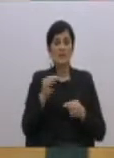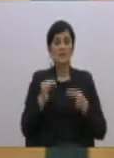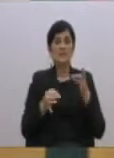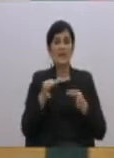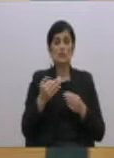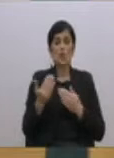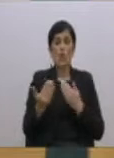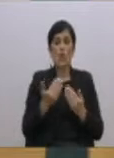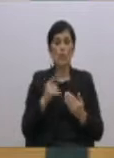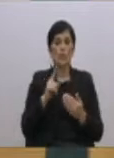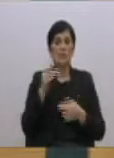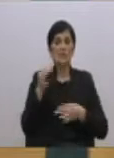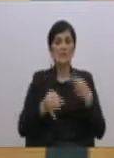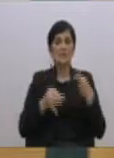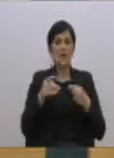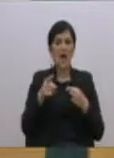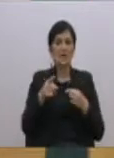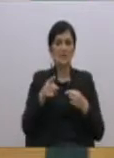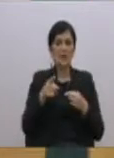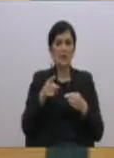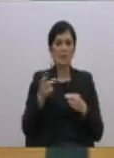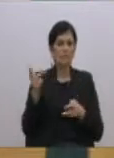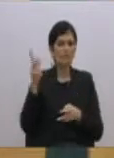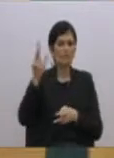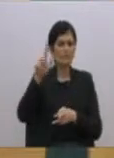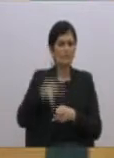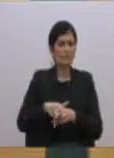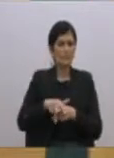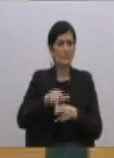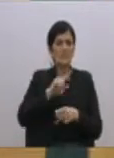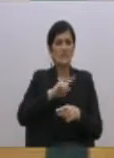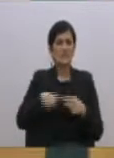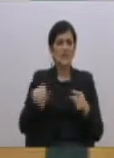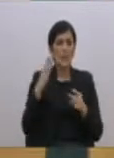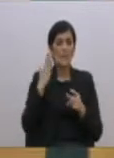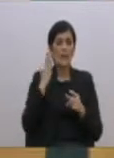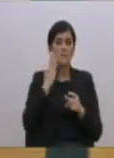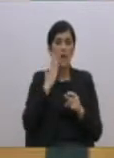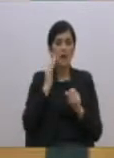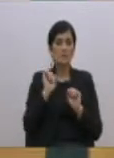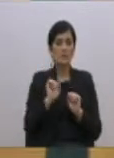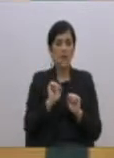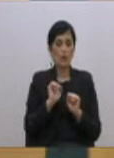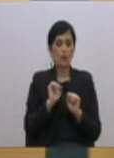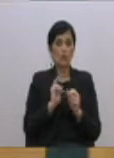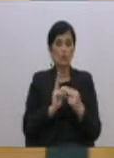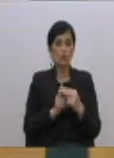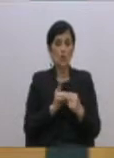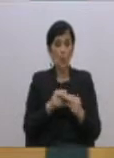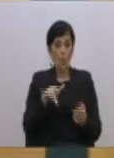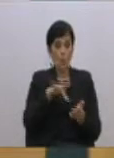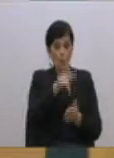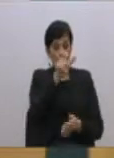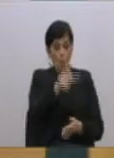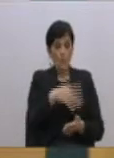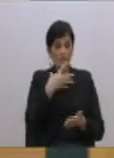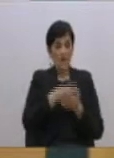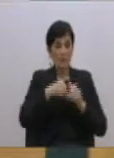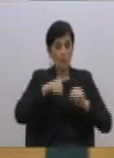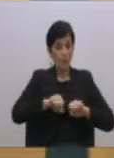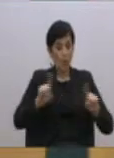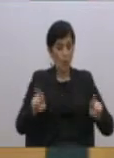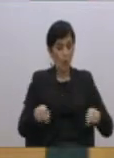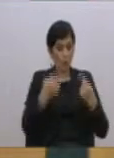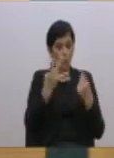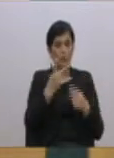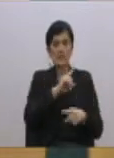არის სასამართლოს გადატვირთულობა და სწრაფი მართსაჯულების შეფერხება. როდესაც მოქალაქის სურს რომ აღდგეს თავის უფლებებში, მანამდე